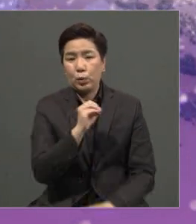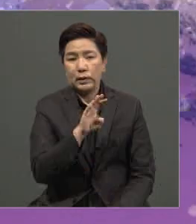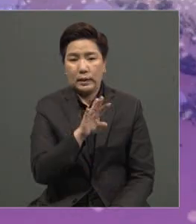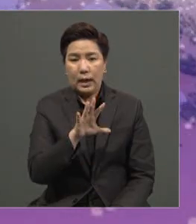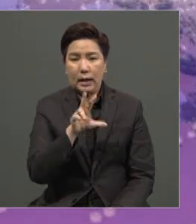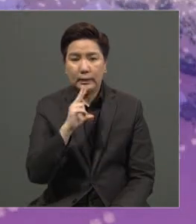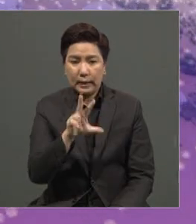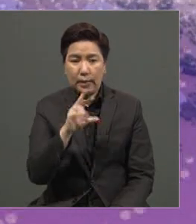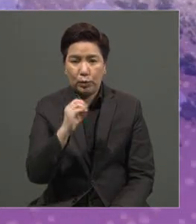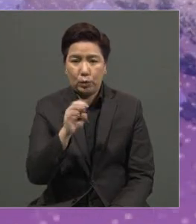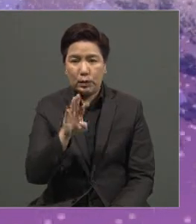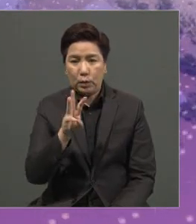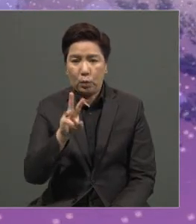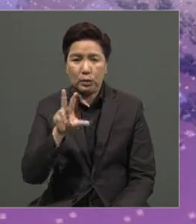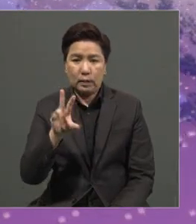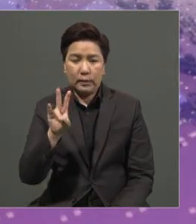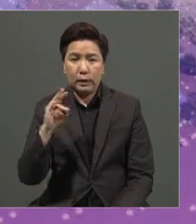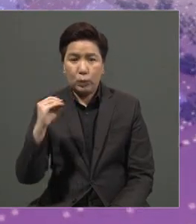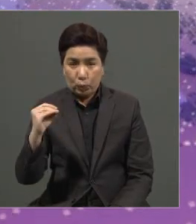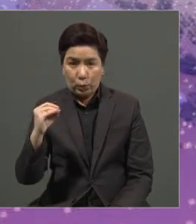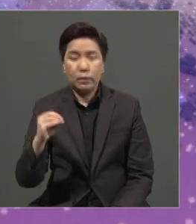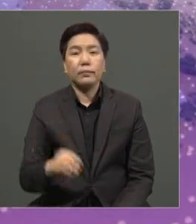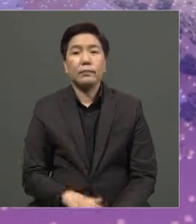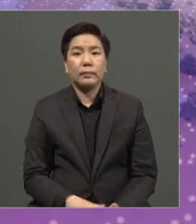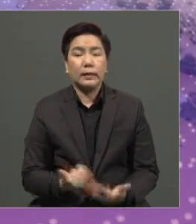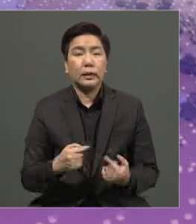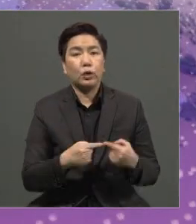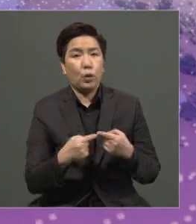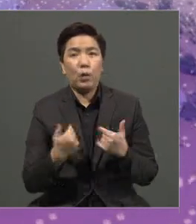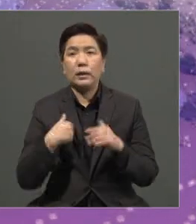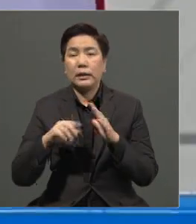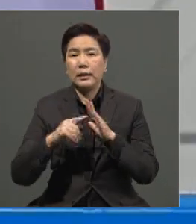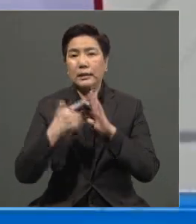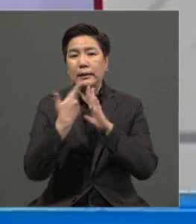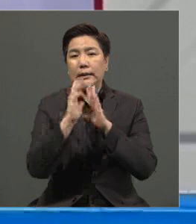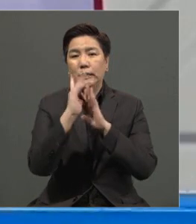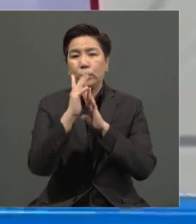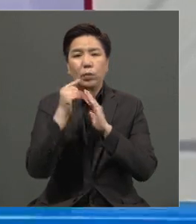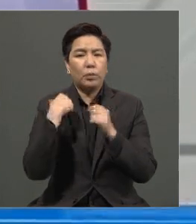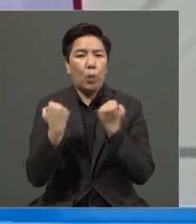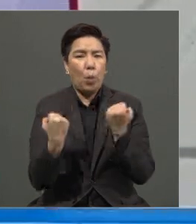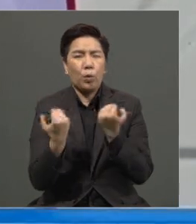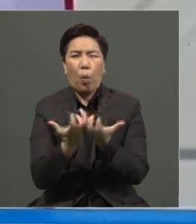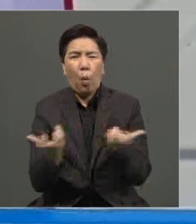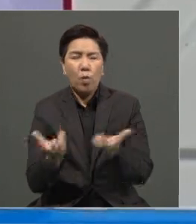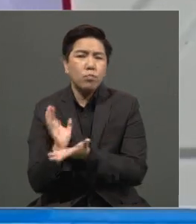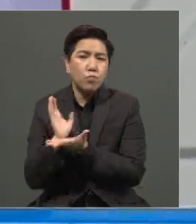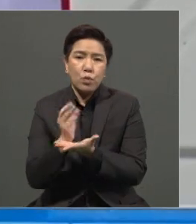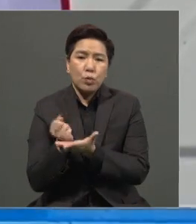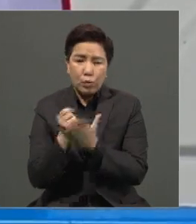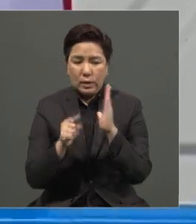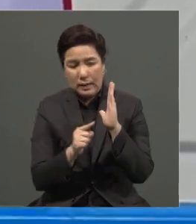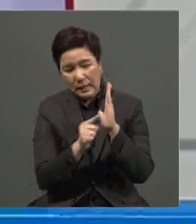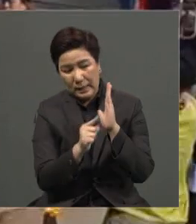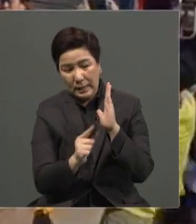0453 046 370ค่ะไปกันที่จังหวัดชัยภูมิบ้างนะคะมีการปล่อยคาราวาสิ่งของบริจาคไปช่วยเหลือ